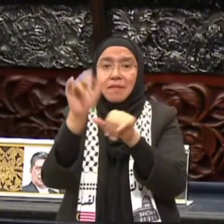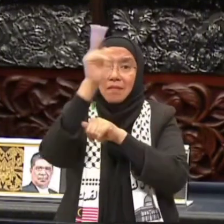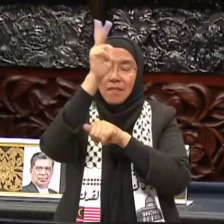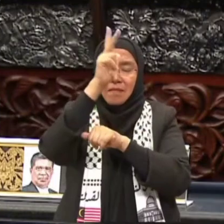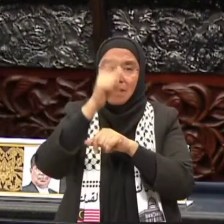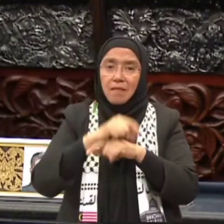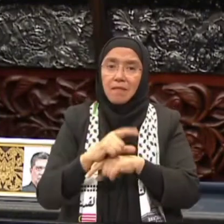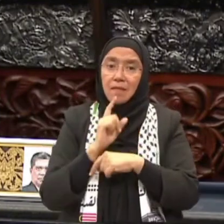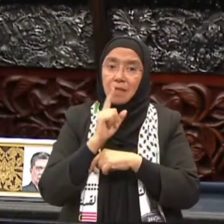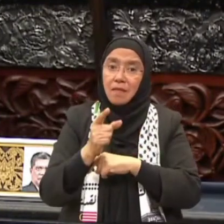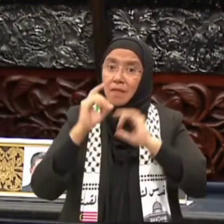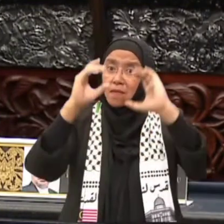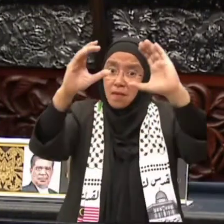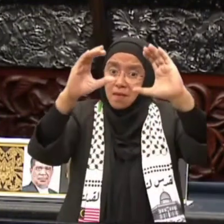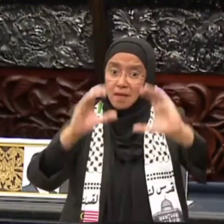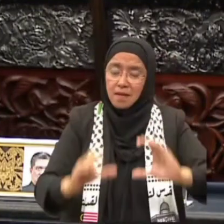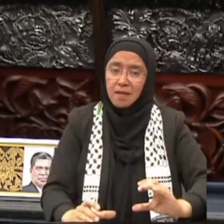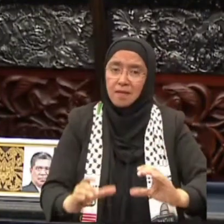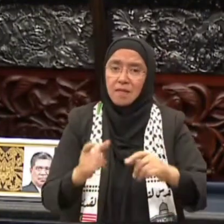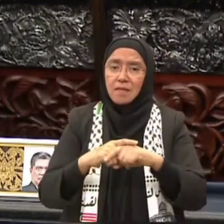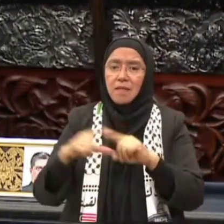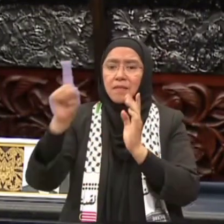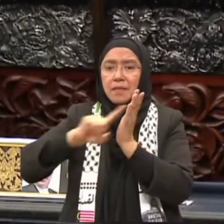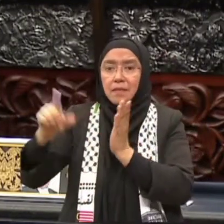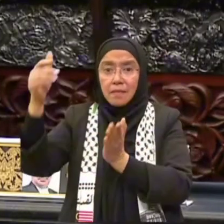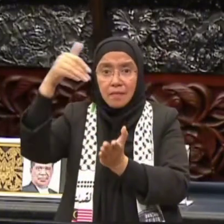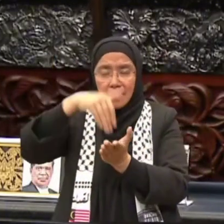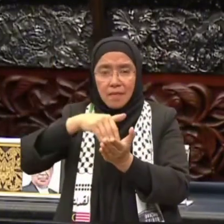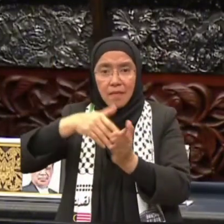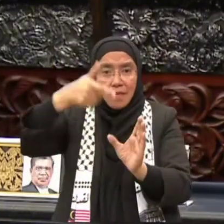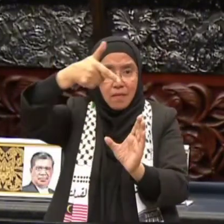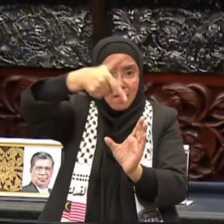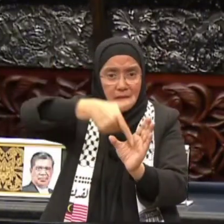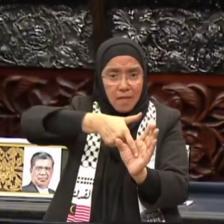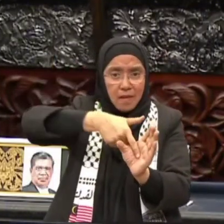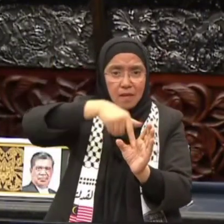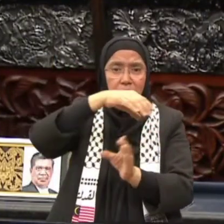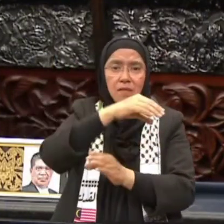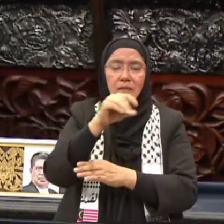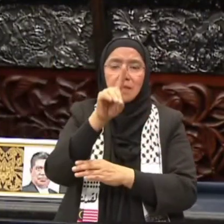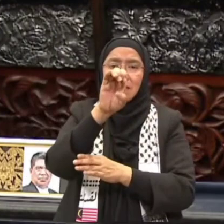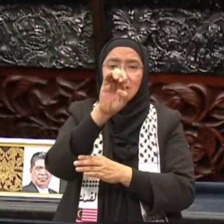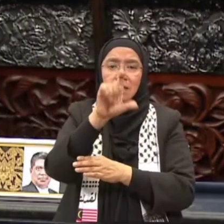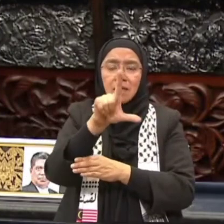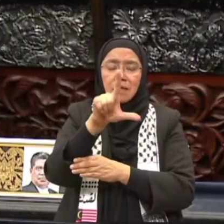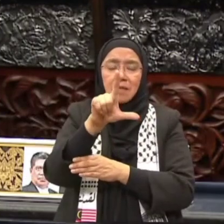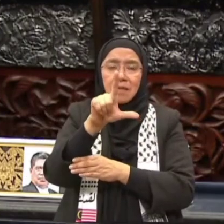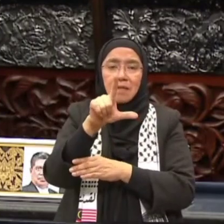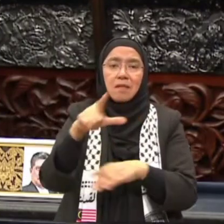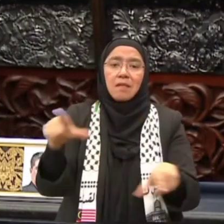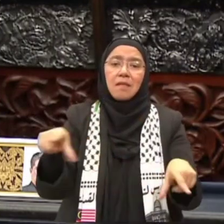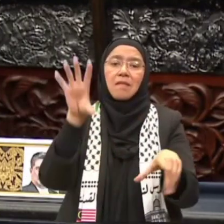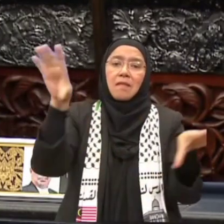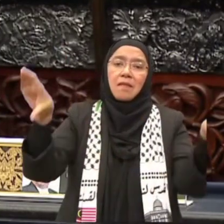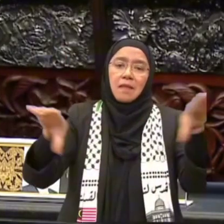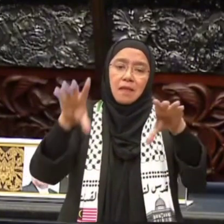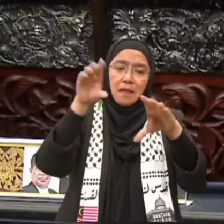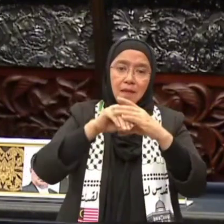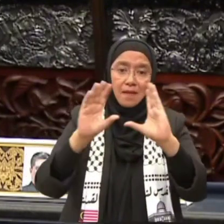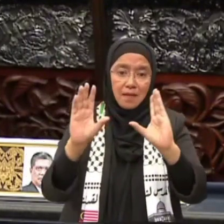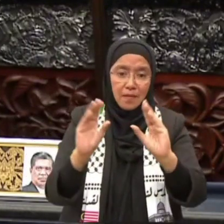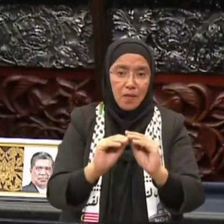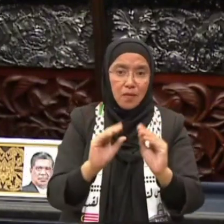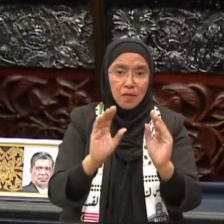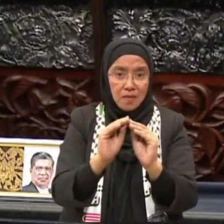penyasaran semula subsidi petrol dan diesel telah berlaku di mesyuarat-mesyuarat Majlis Tindakan Ekonomi Negara